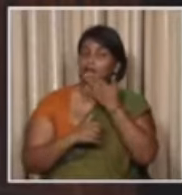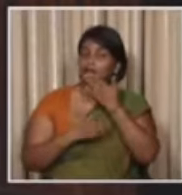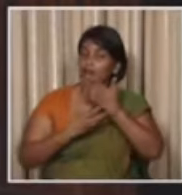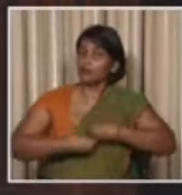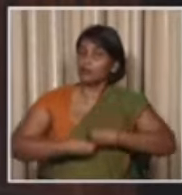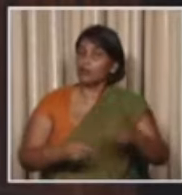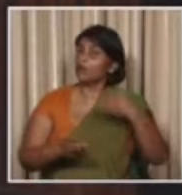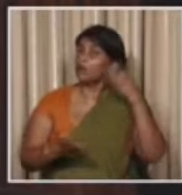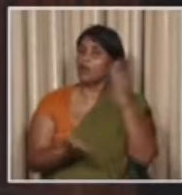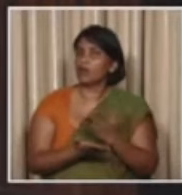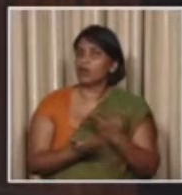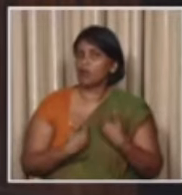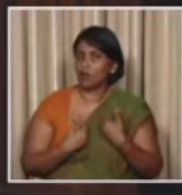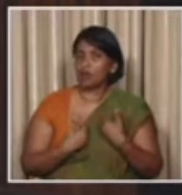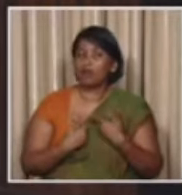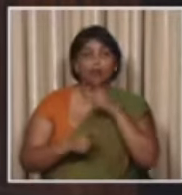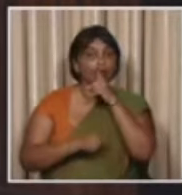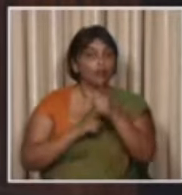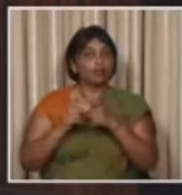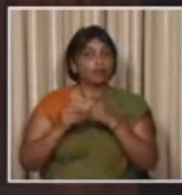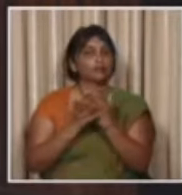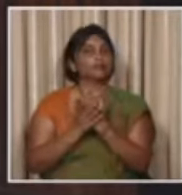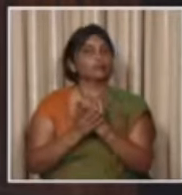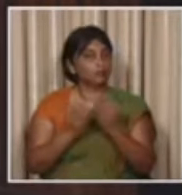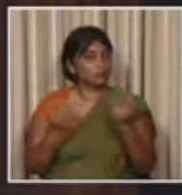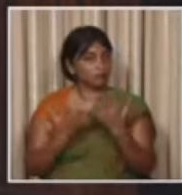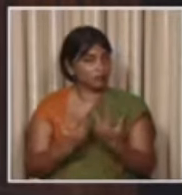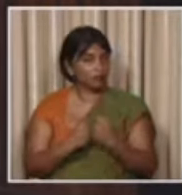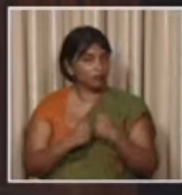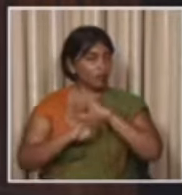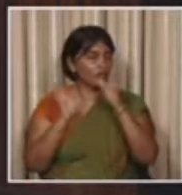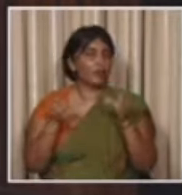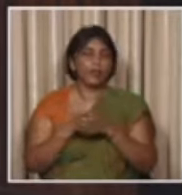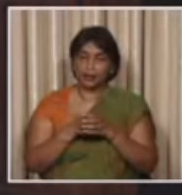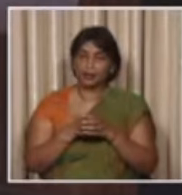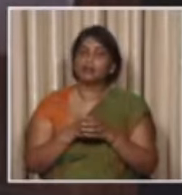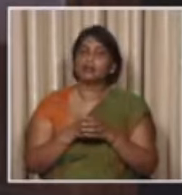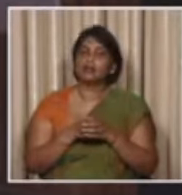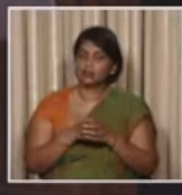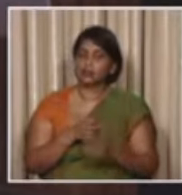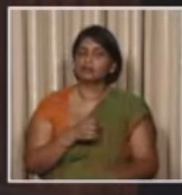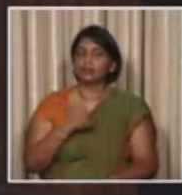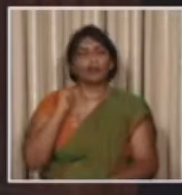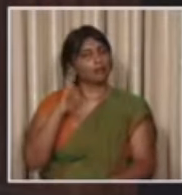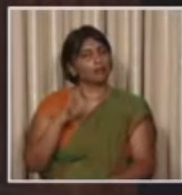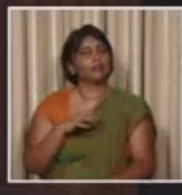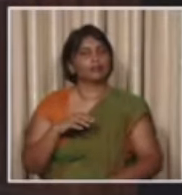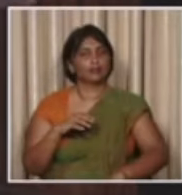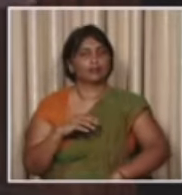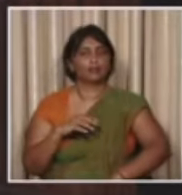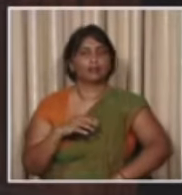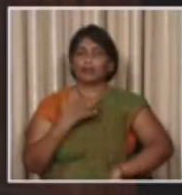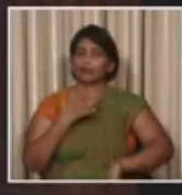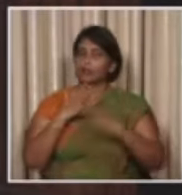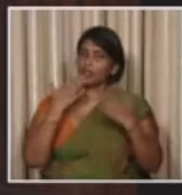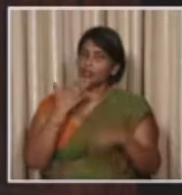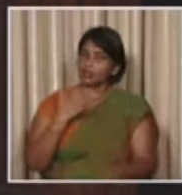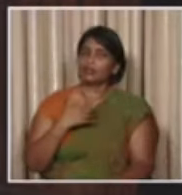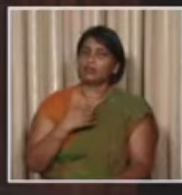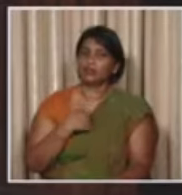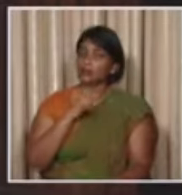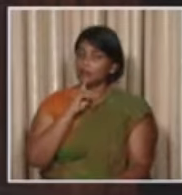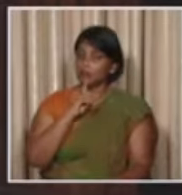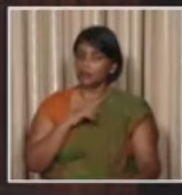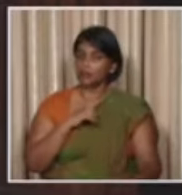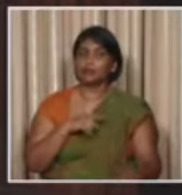විනාශ වෙන එක අඩු කරගන්න විදියක්. මේව කතා කරලා අපි මේක ගත්තොත් ඔක්කොම එකතුලා මේක ගත්තොත් ඉවසන් කරමු මන්තුමා. අවසන් කරමු. කාලය පස්සේ බොහොම ස්තුතියි. හැබැයි මම